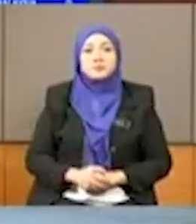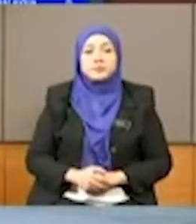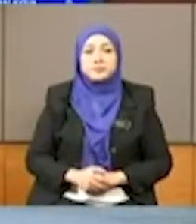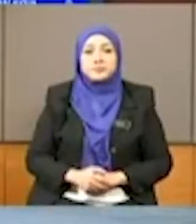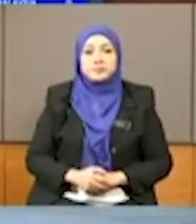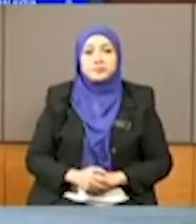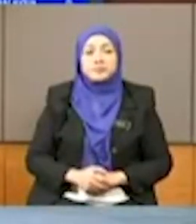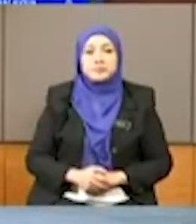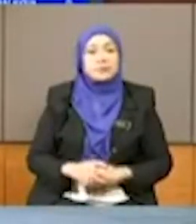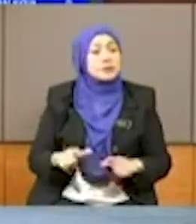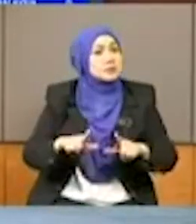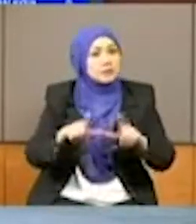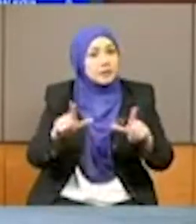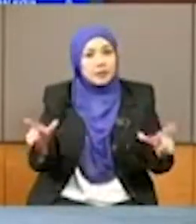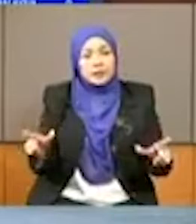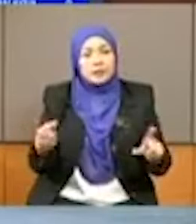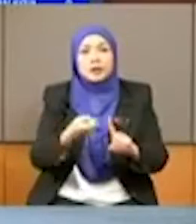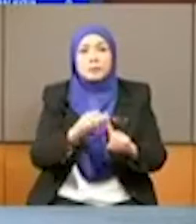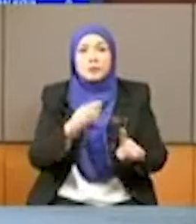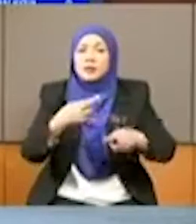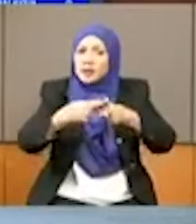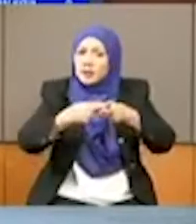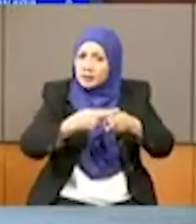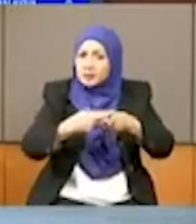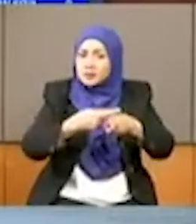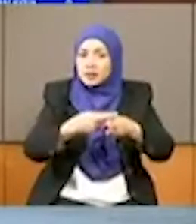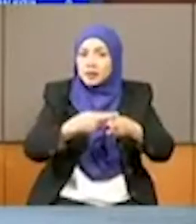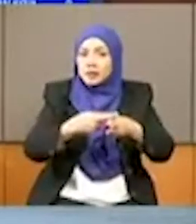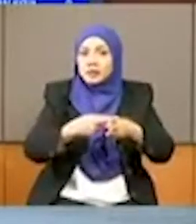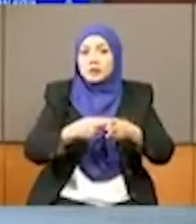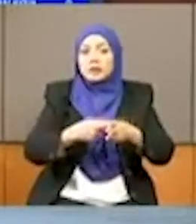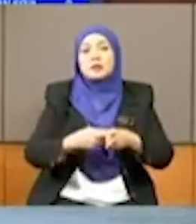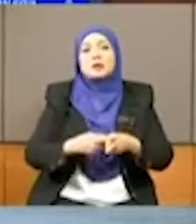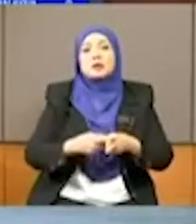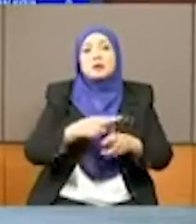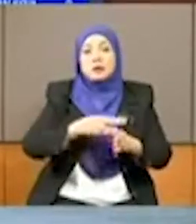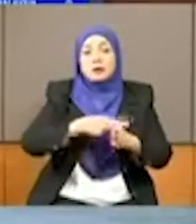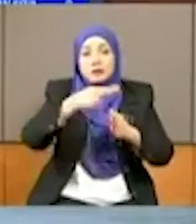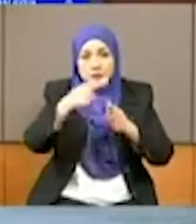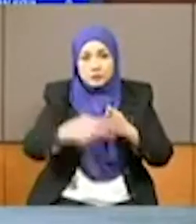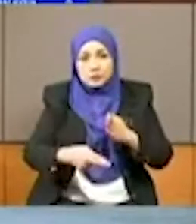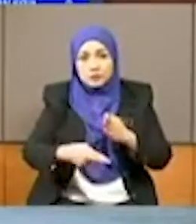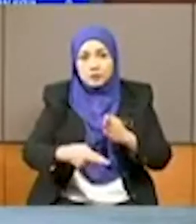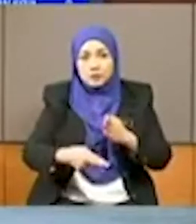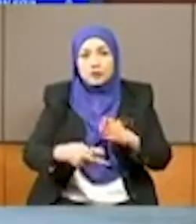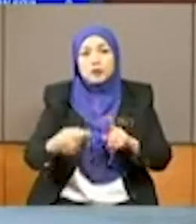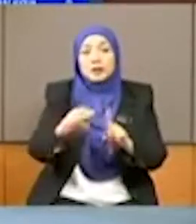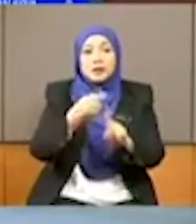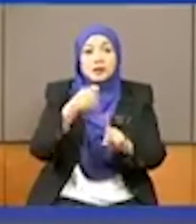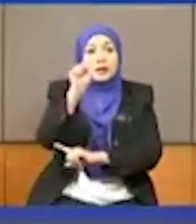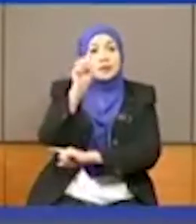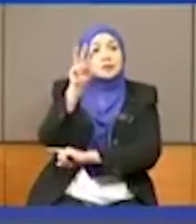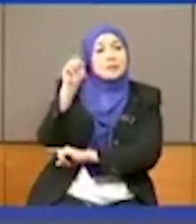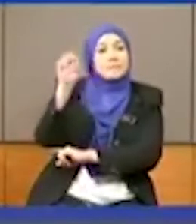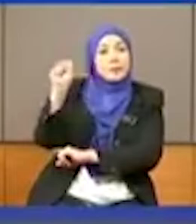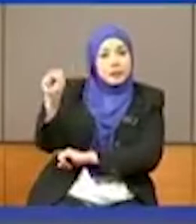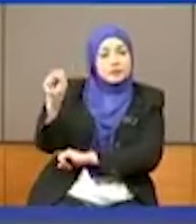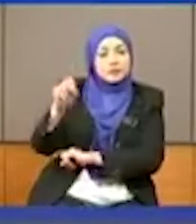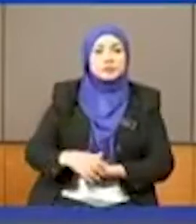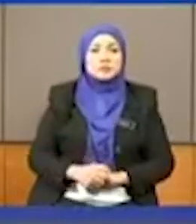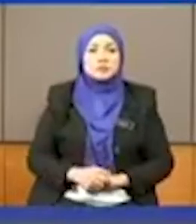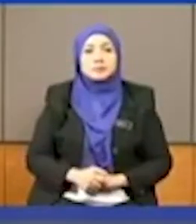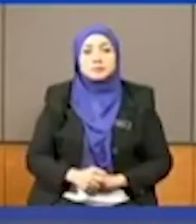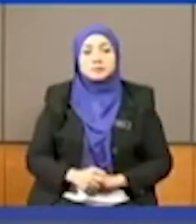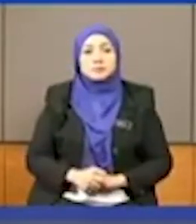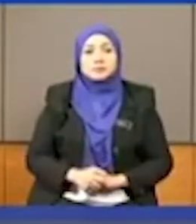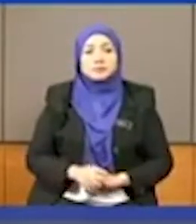hal ini selain daripada ringkasan keputusan yang boleh didapati melalui SMS Hai